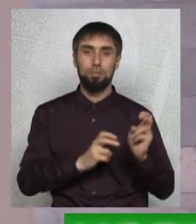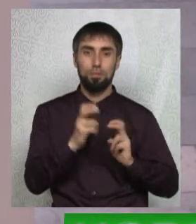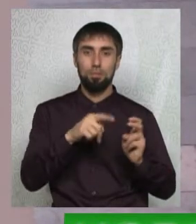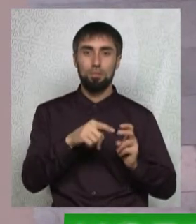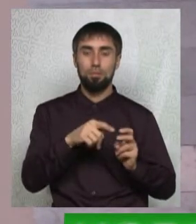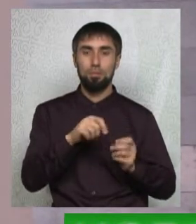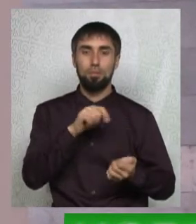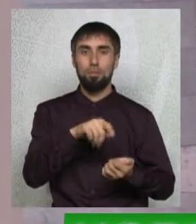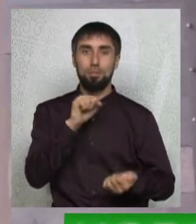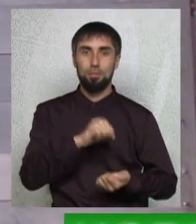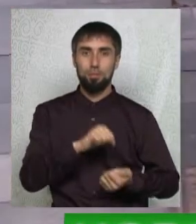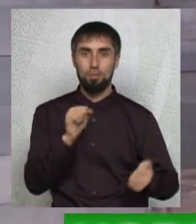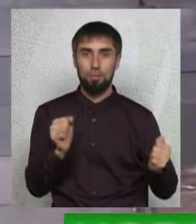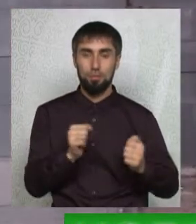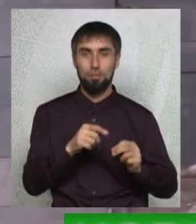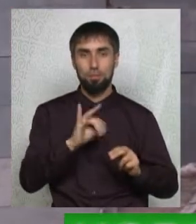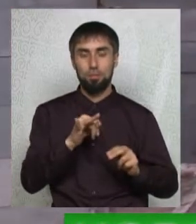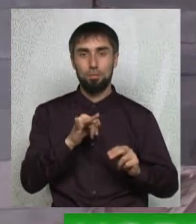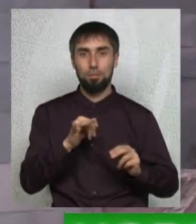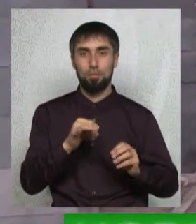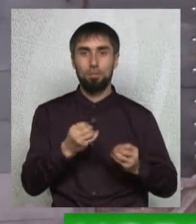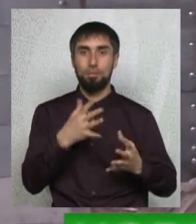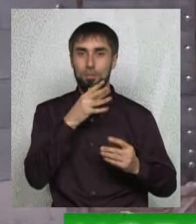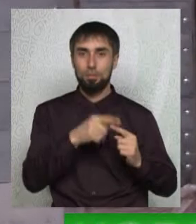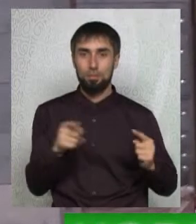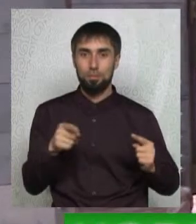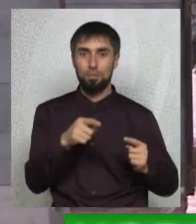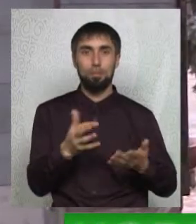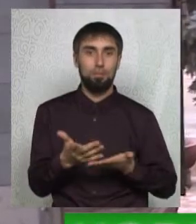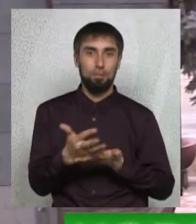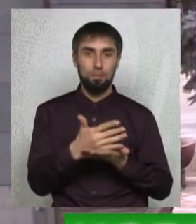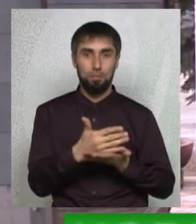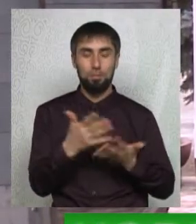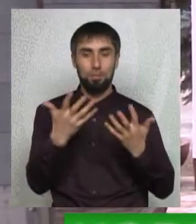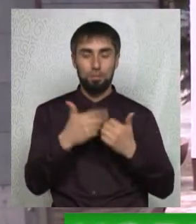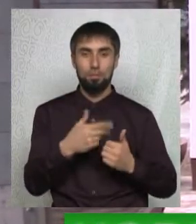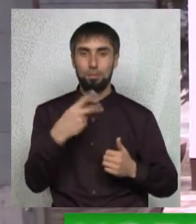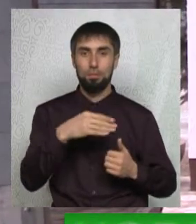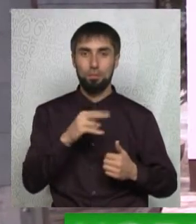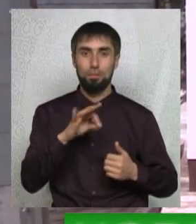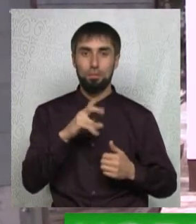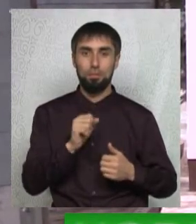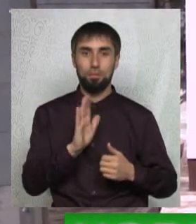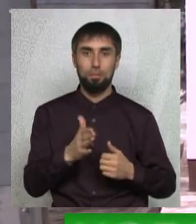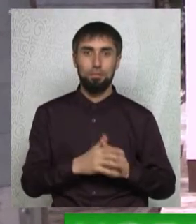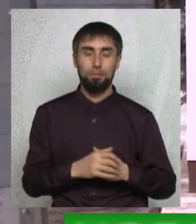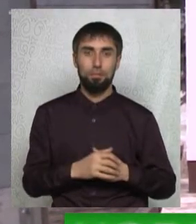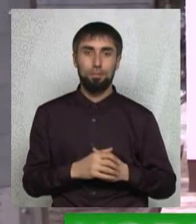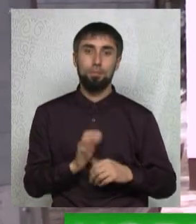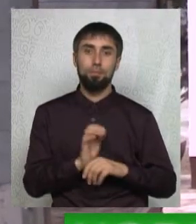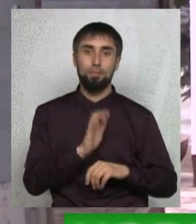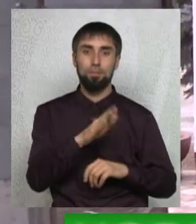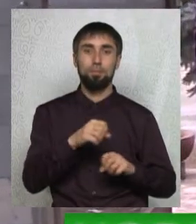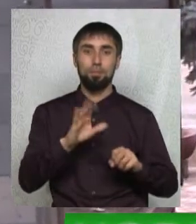будет запрессована. Через некоторое время при накоплении определенного количества, то есть 20 тонн, она будет отвезена